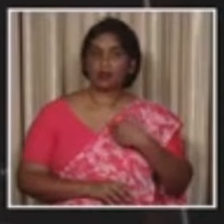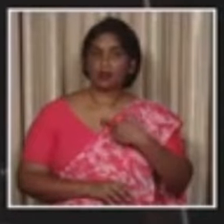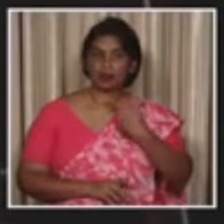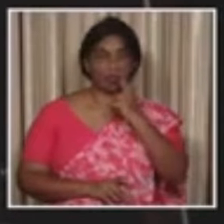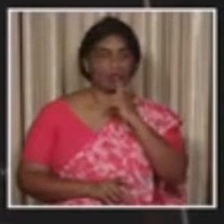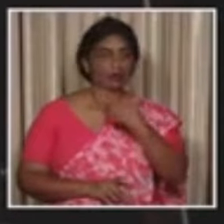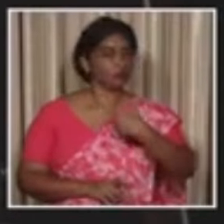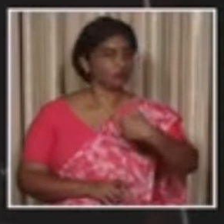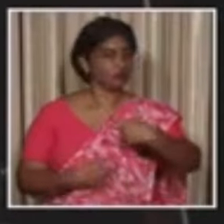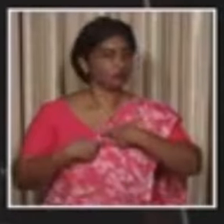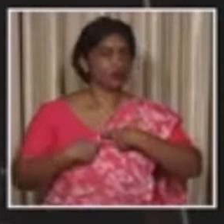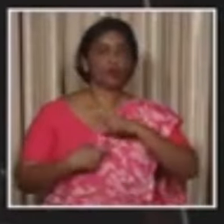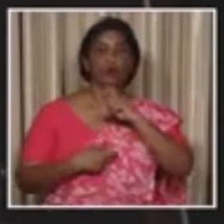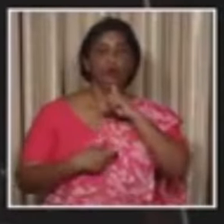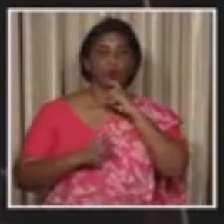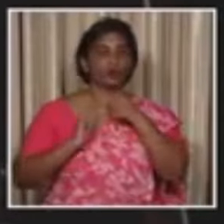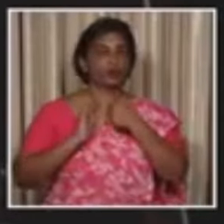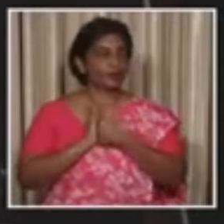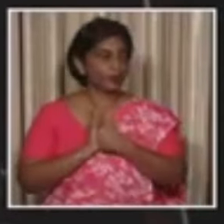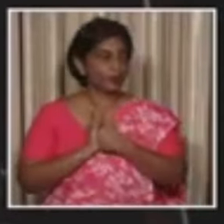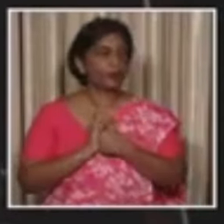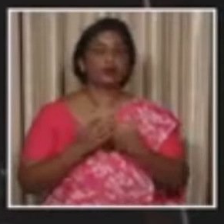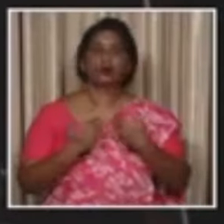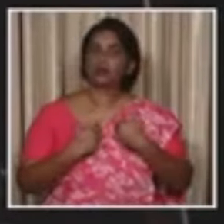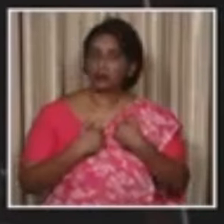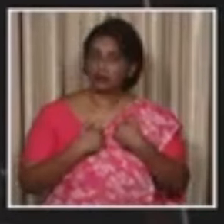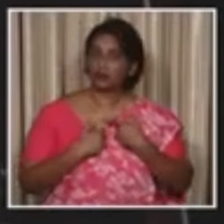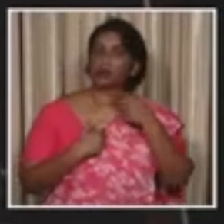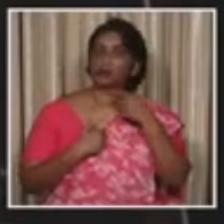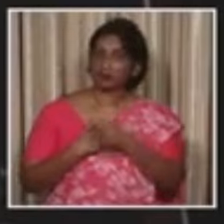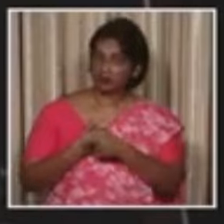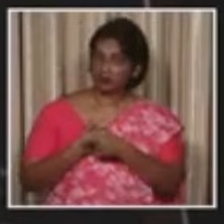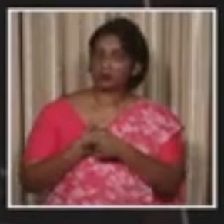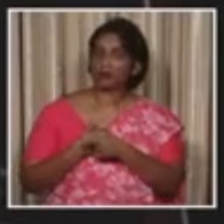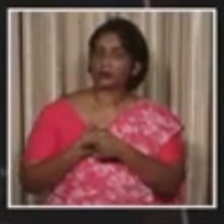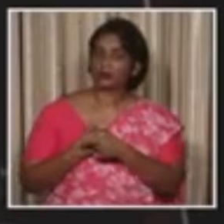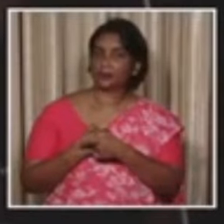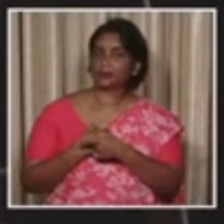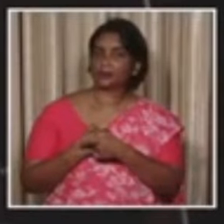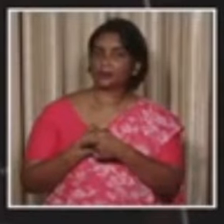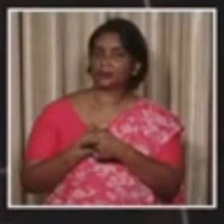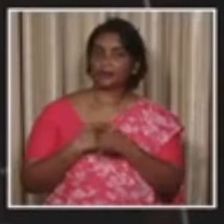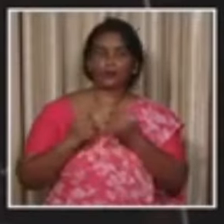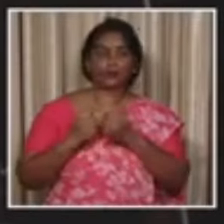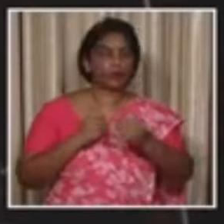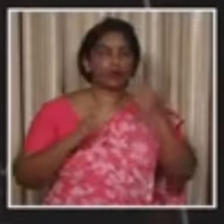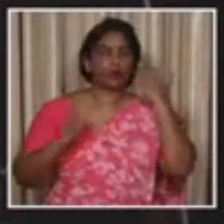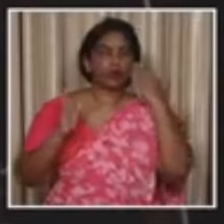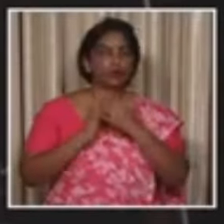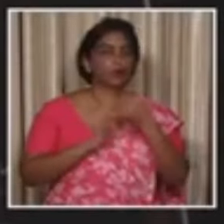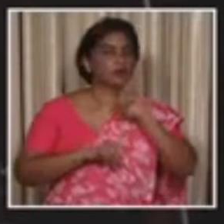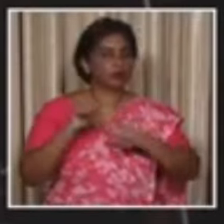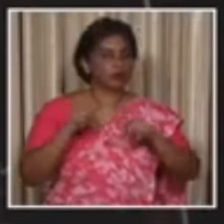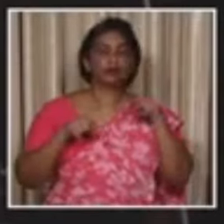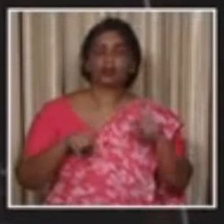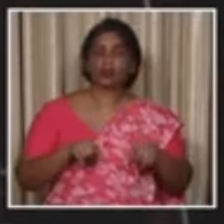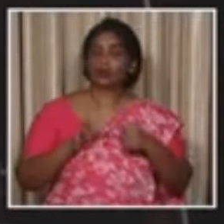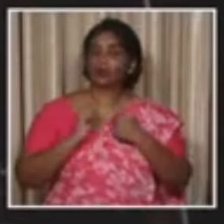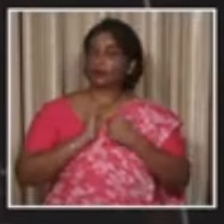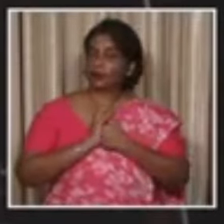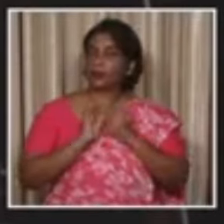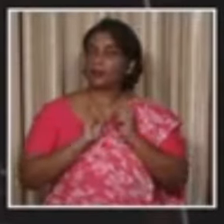කටවහන් අධිකරණයට ගරු කරල ඉවර වෙලා අපි මේක ඒ සීමාවන් තුළ කතා කරාට මේ